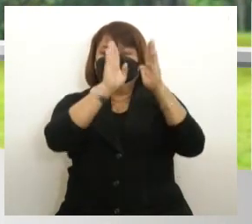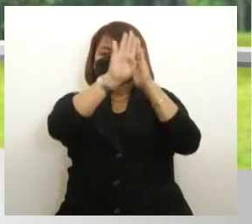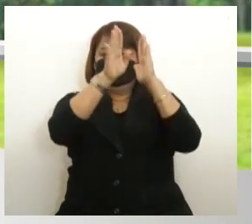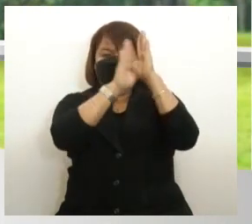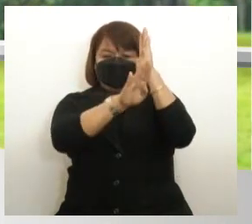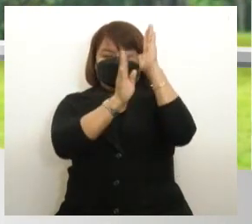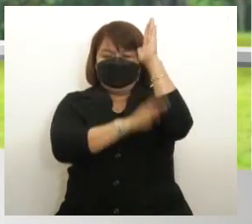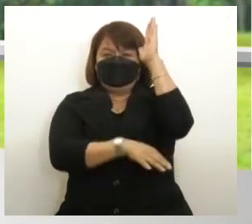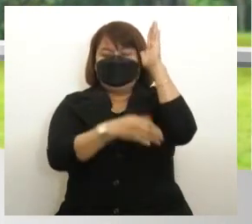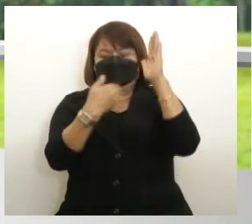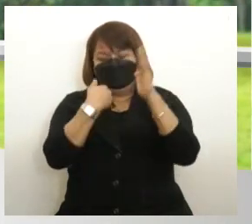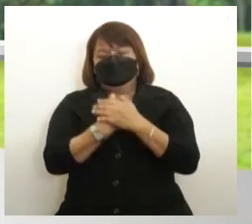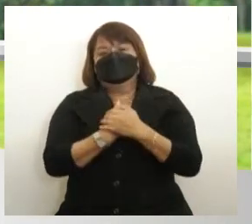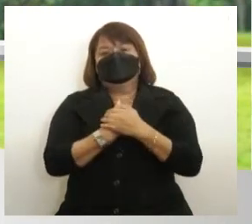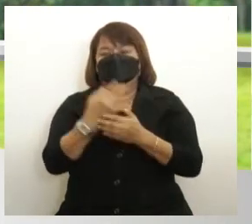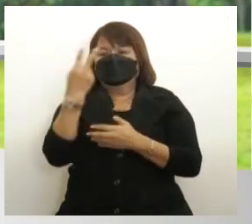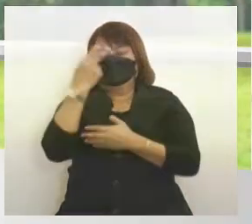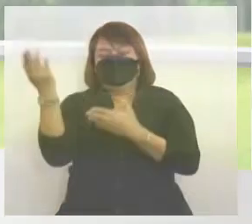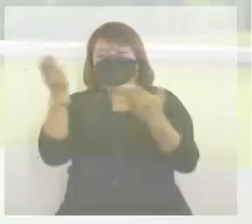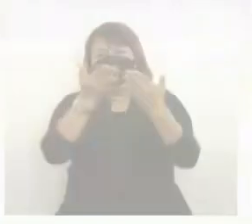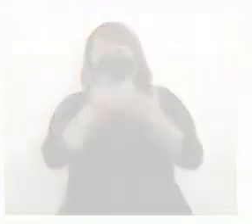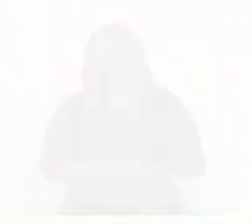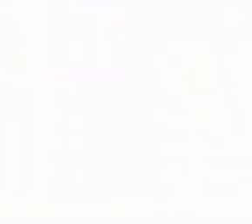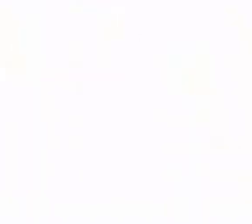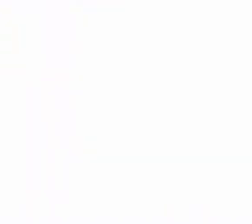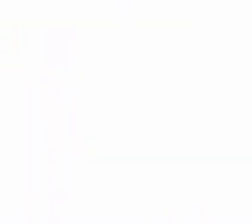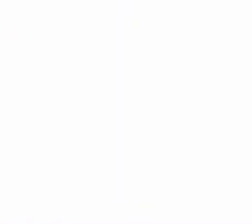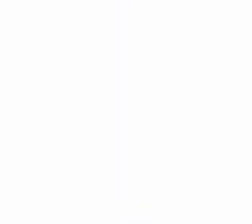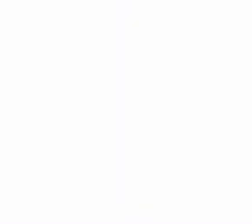ครงการนี้จะเป็นอย่างไรนั้นขอเชิญรับชมค่ะ